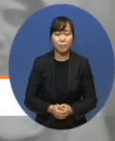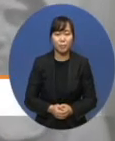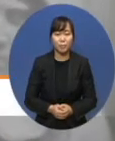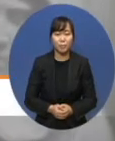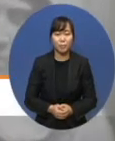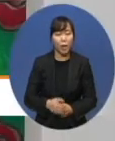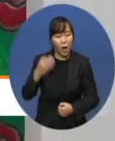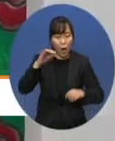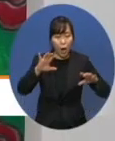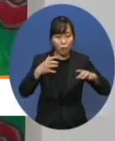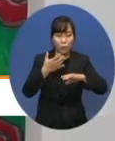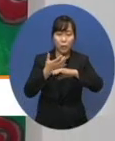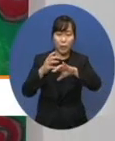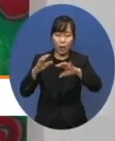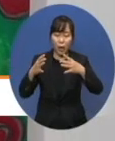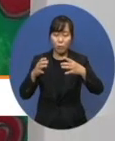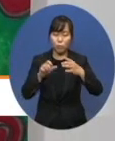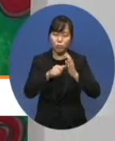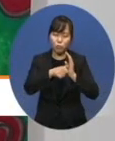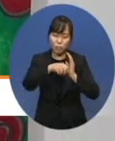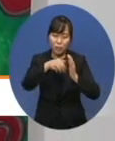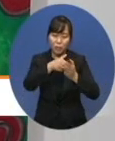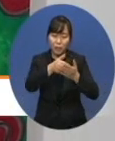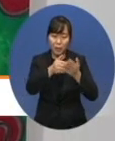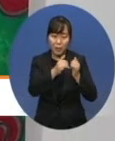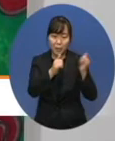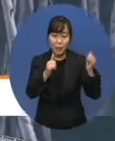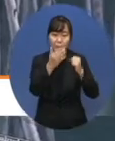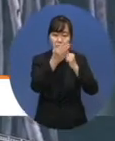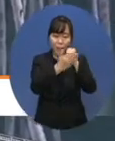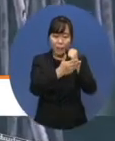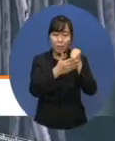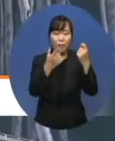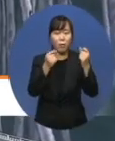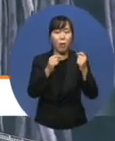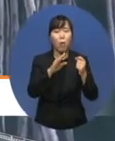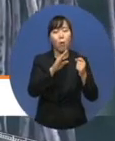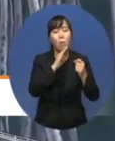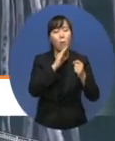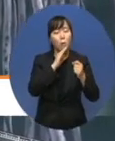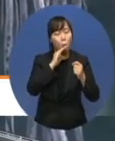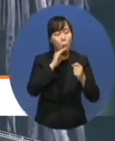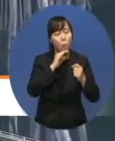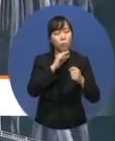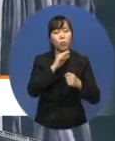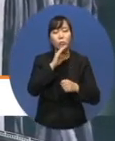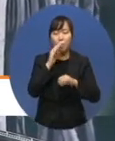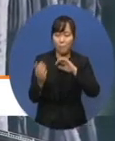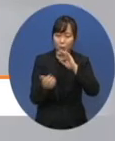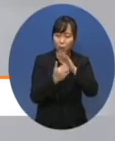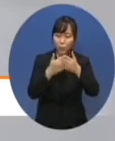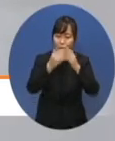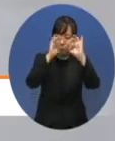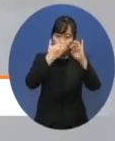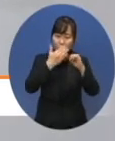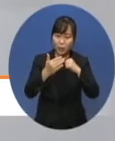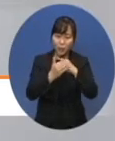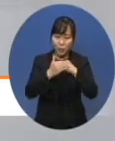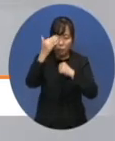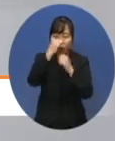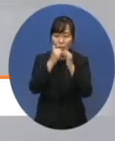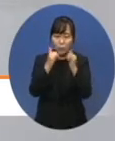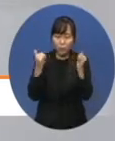무엇보다도 국내외 유명 작가들의 회화와 사진 등 수준 높은 작품을 접할 수 있는 기회가 돼